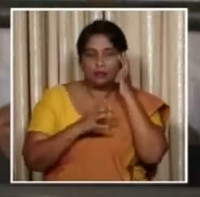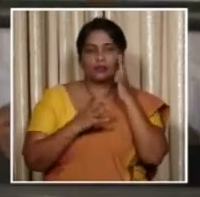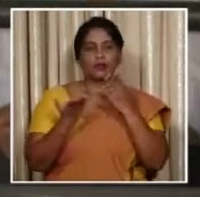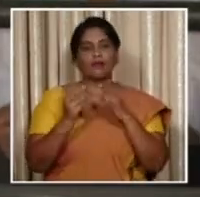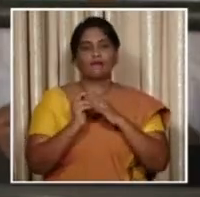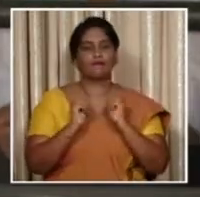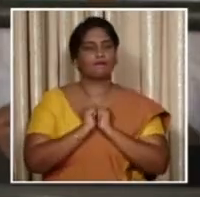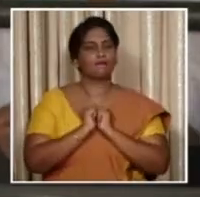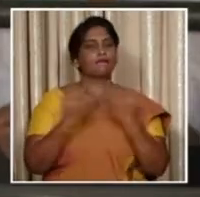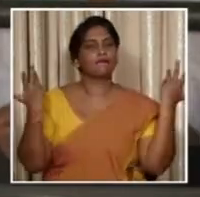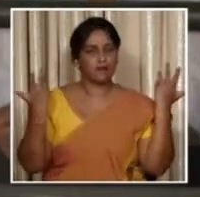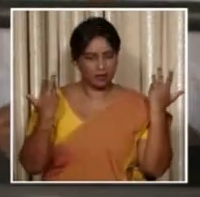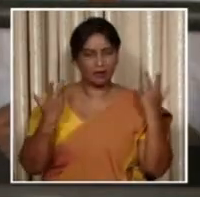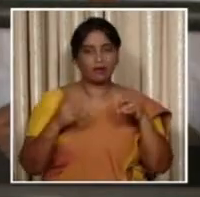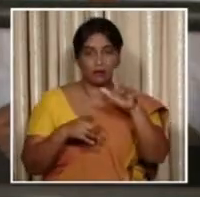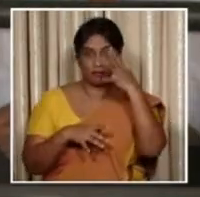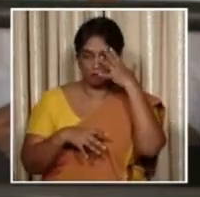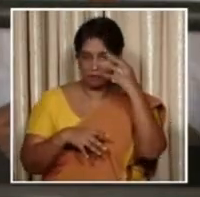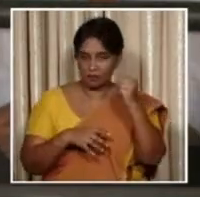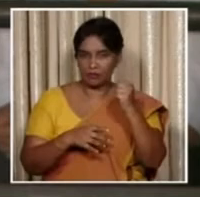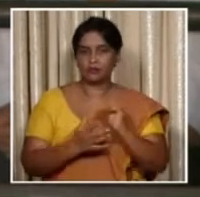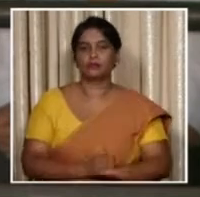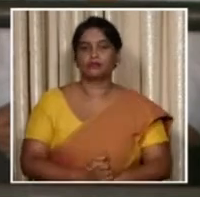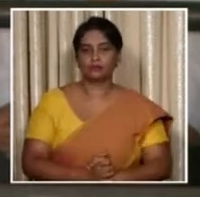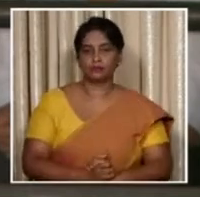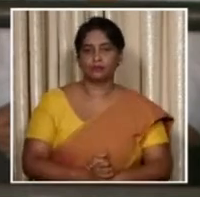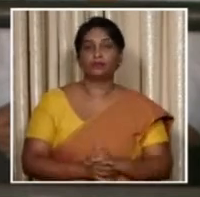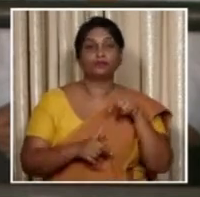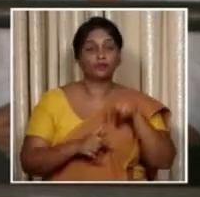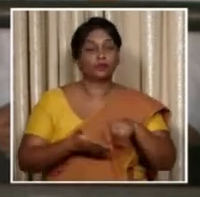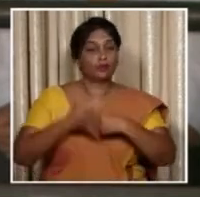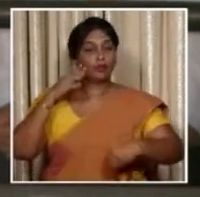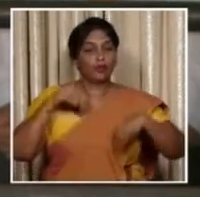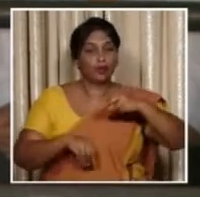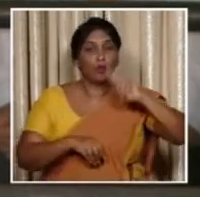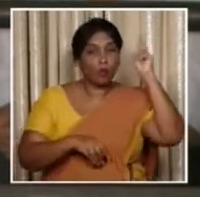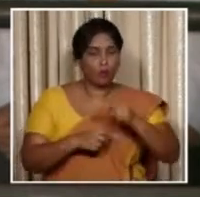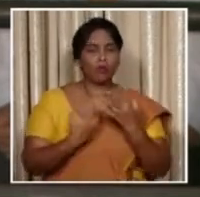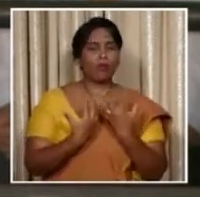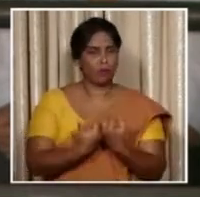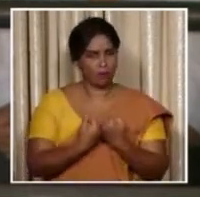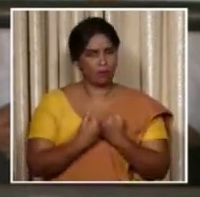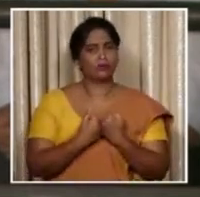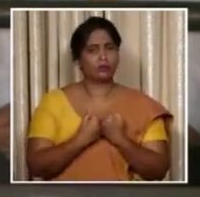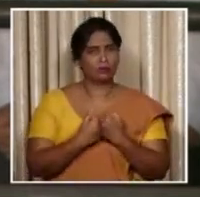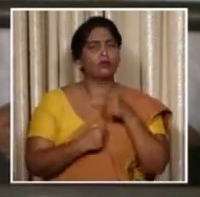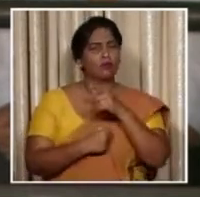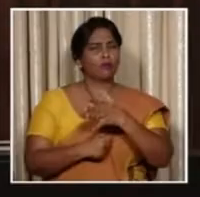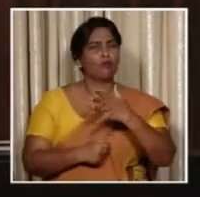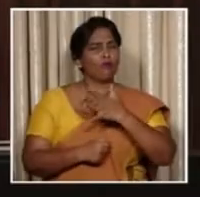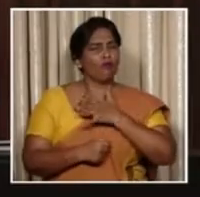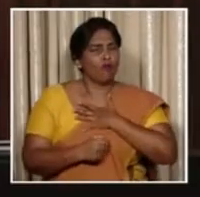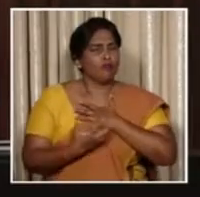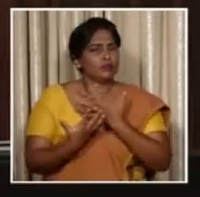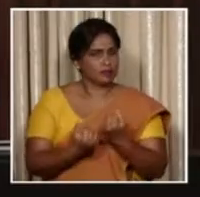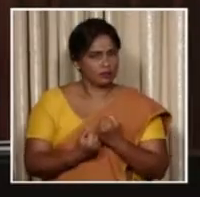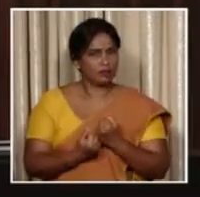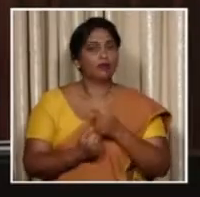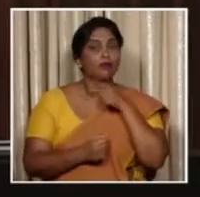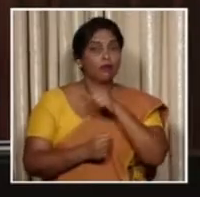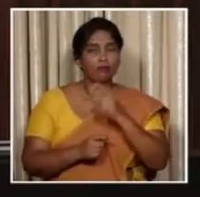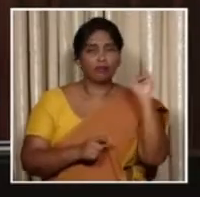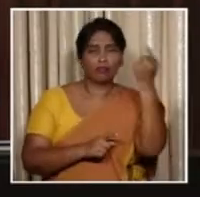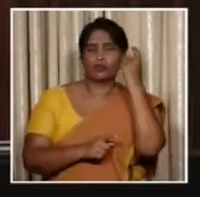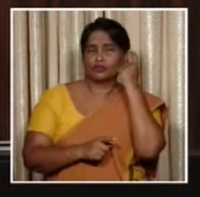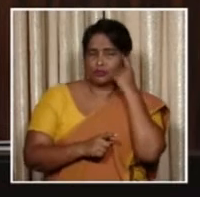සිහින දැකීමෙන්වත් පළක් නෑ. මතක තබාගන්න මේ ජනවරමේ උවමනාව තිබෙනවා. ඒ හඬහැරය තිබෙනවා. ඒ